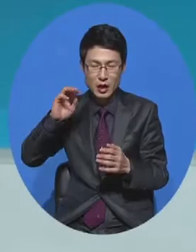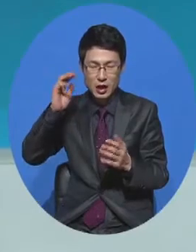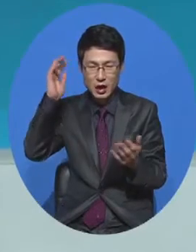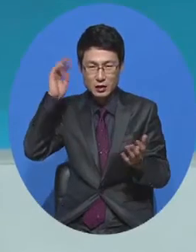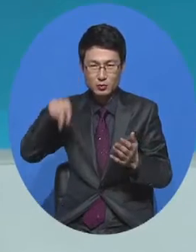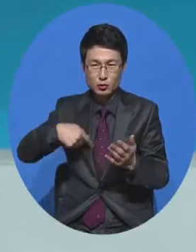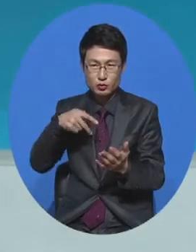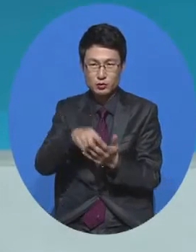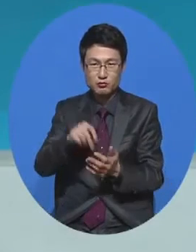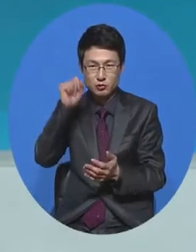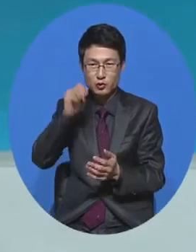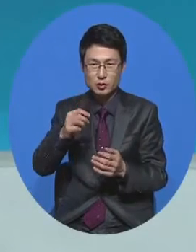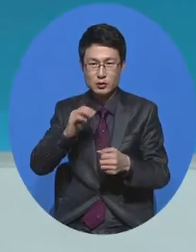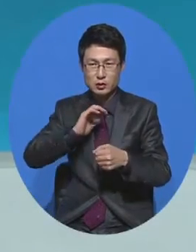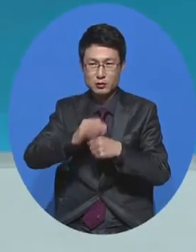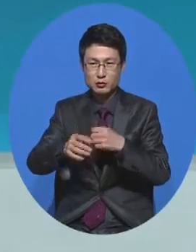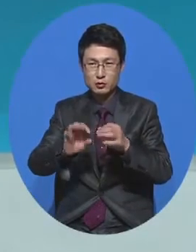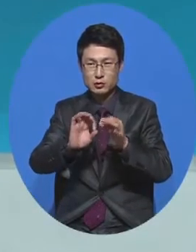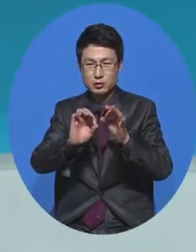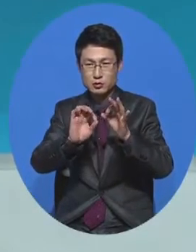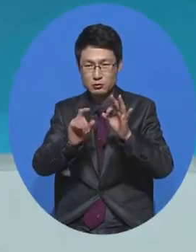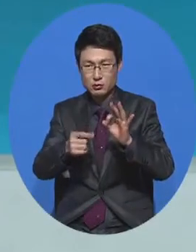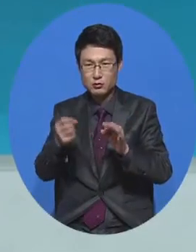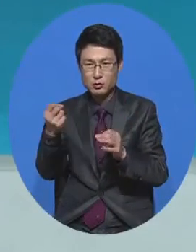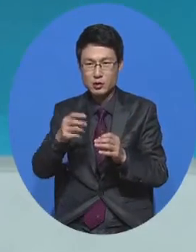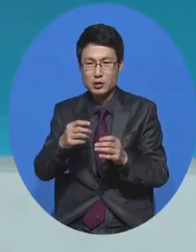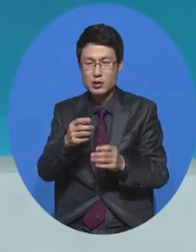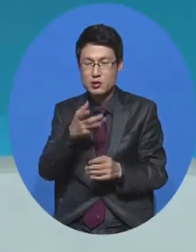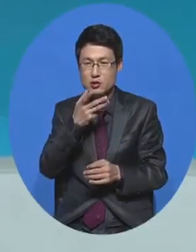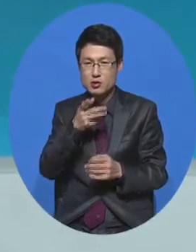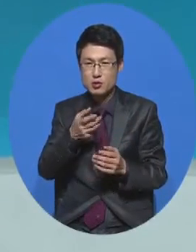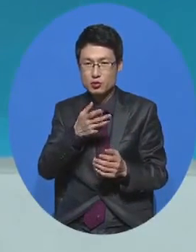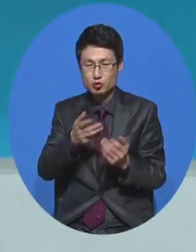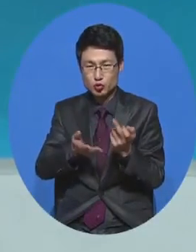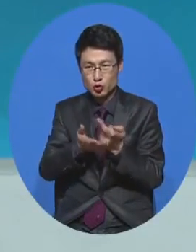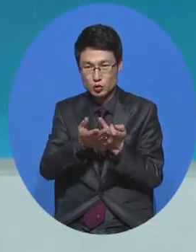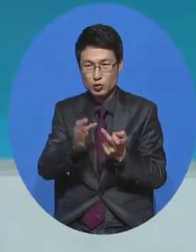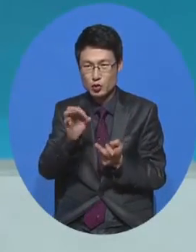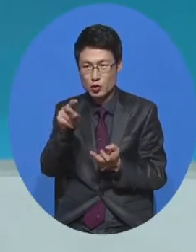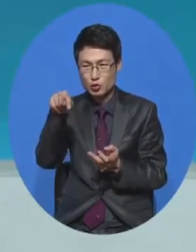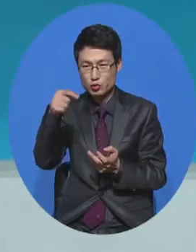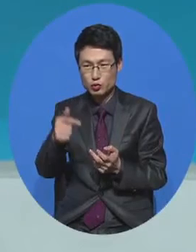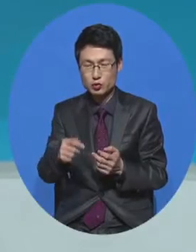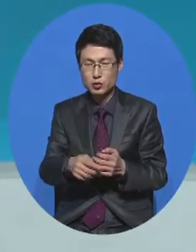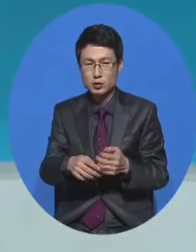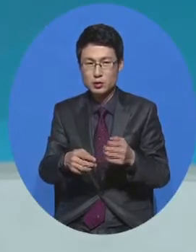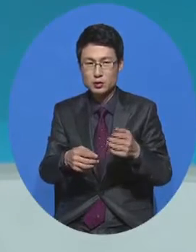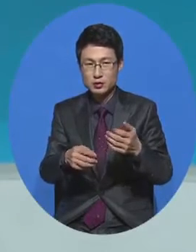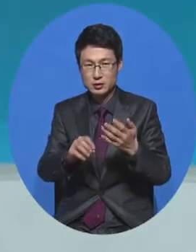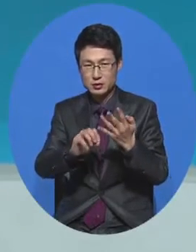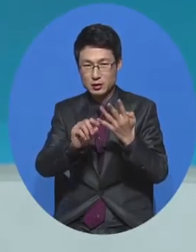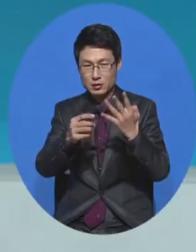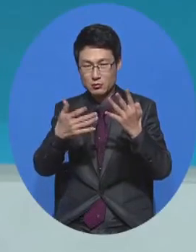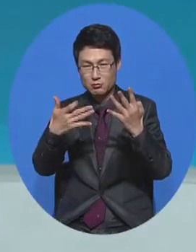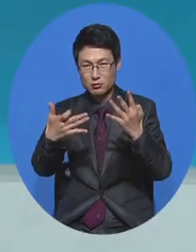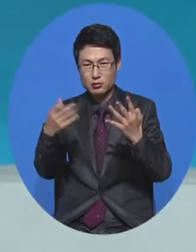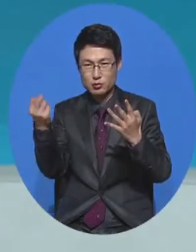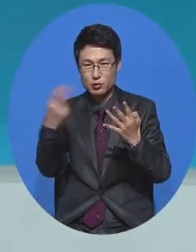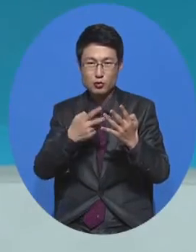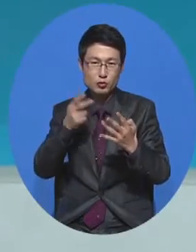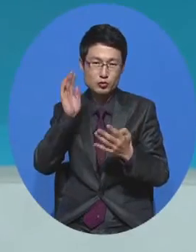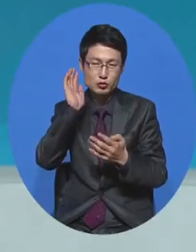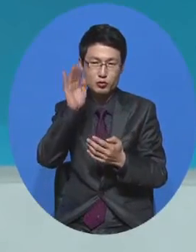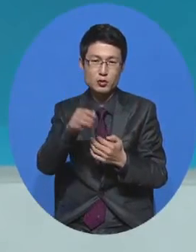그리고 대구 10월 제주 4 3 요 숨 한국전쟁 까지 포함해서 419 또 그